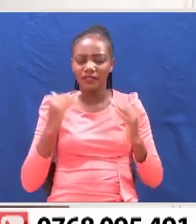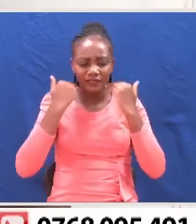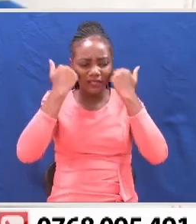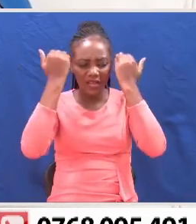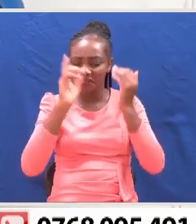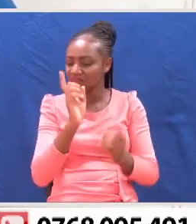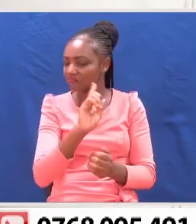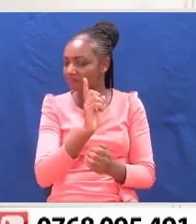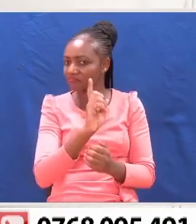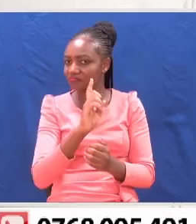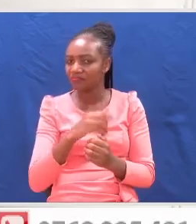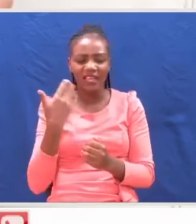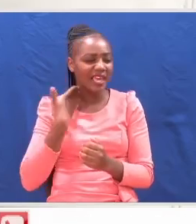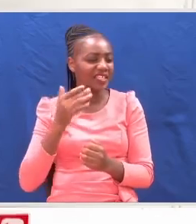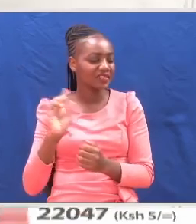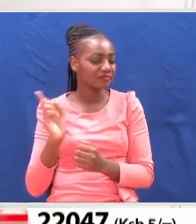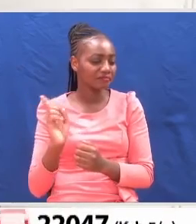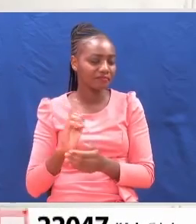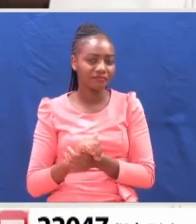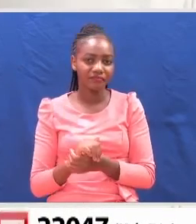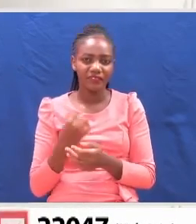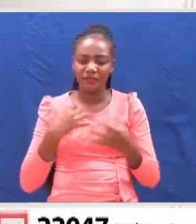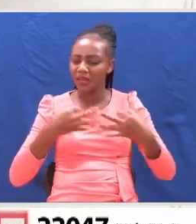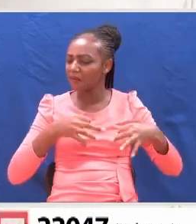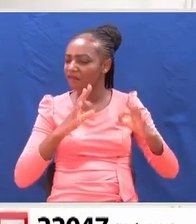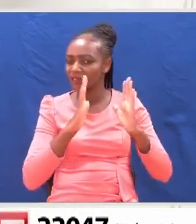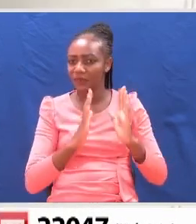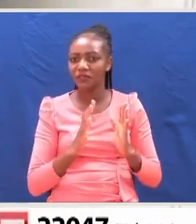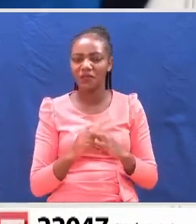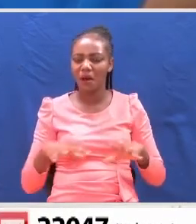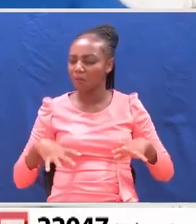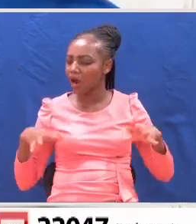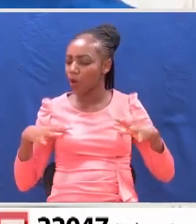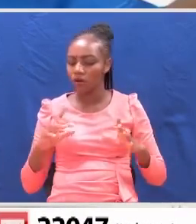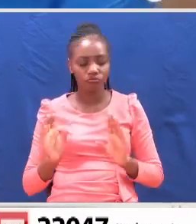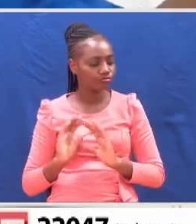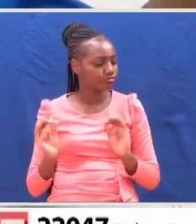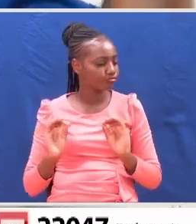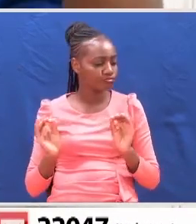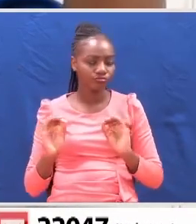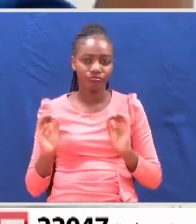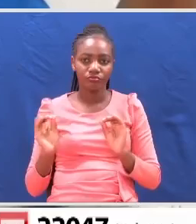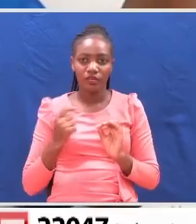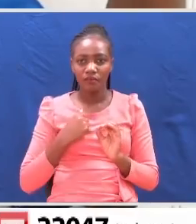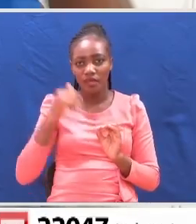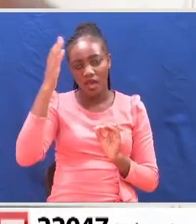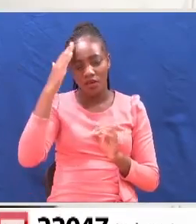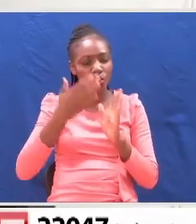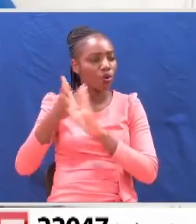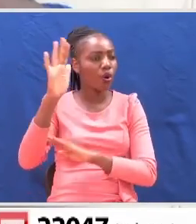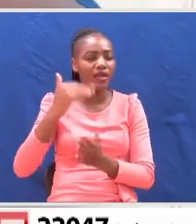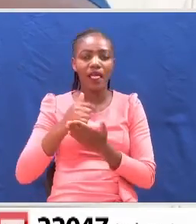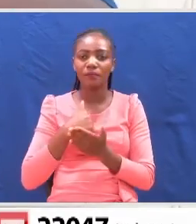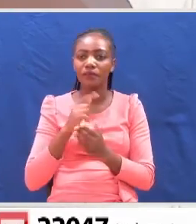mingi, sina maya sema ni jiweka ati kule juu. Mimi najionanga tu ni Mungu amenipa Mkenya na Mungu